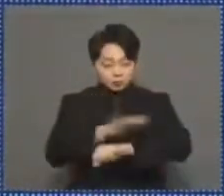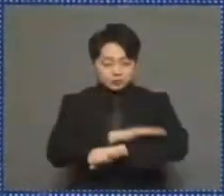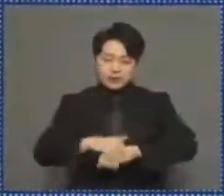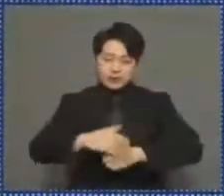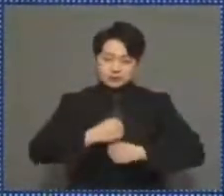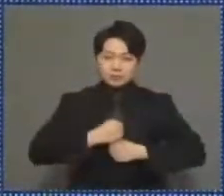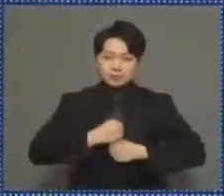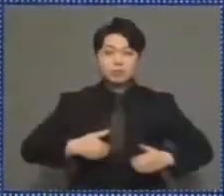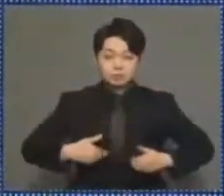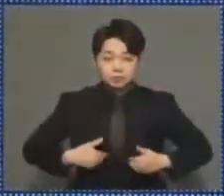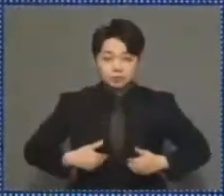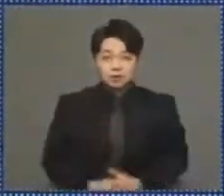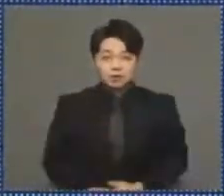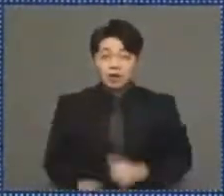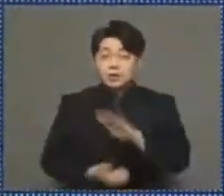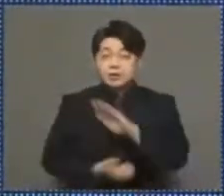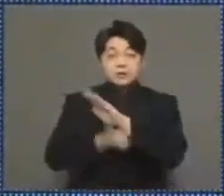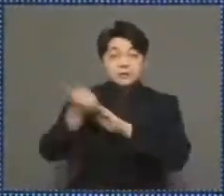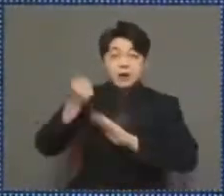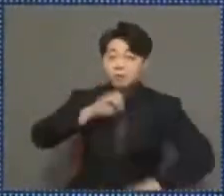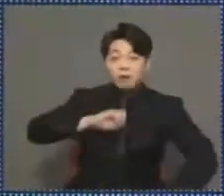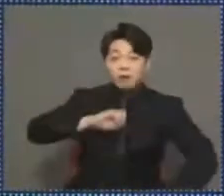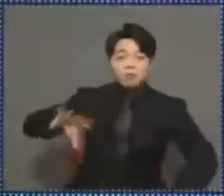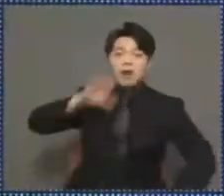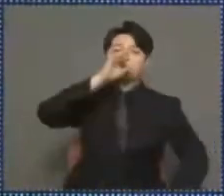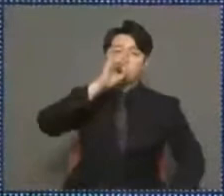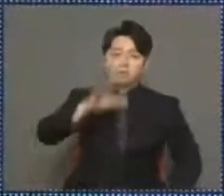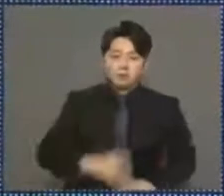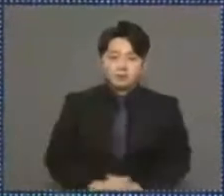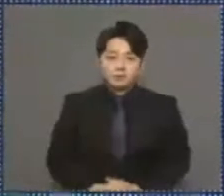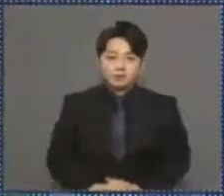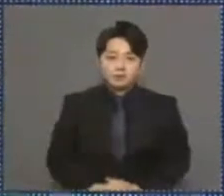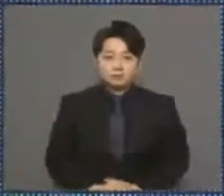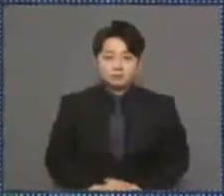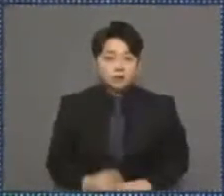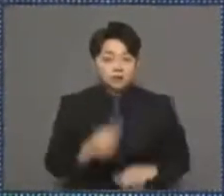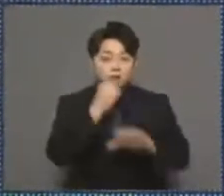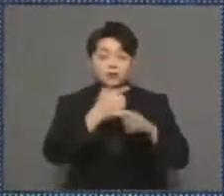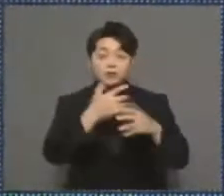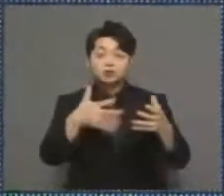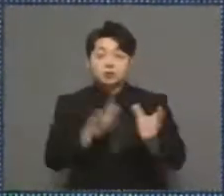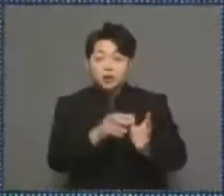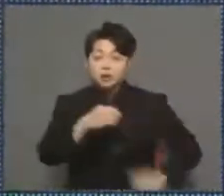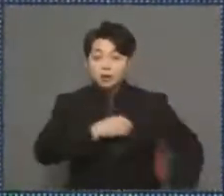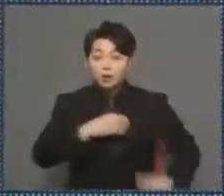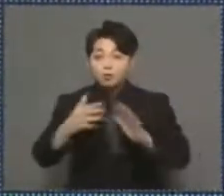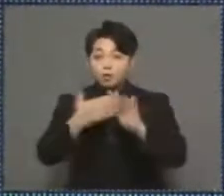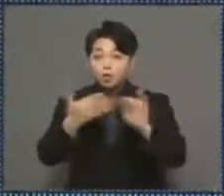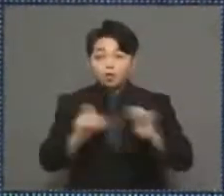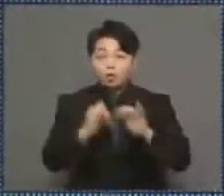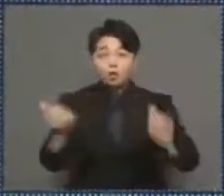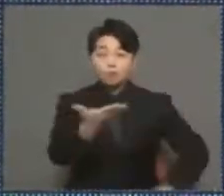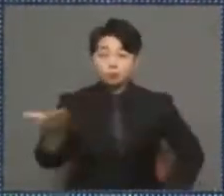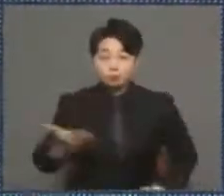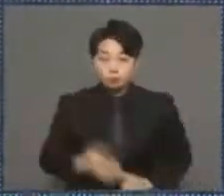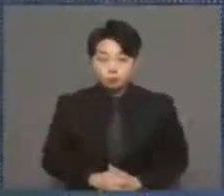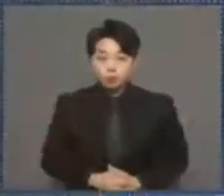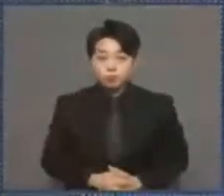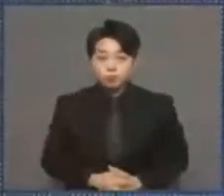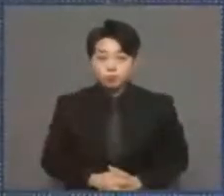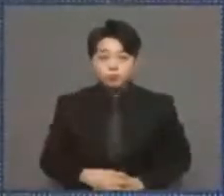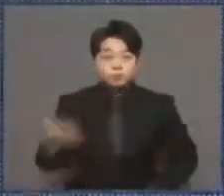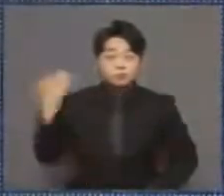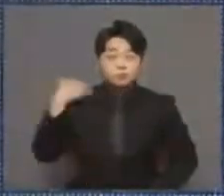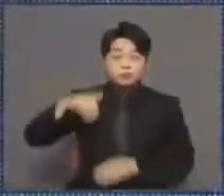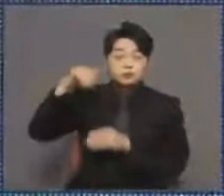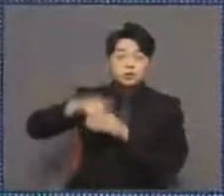그렇지만 우리 아직 희망을 버릴 수가 없습니다. 여러분, 우리 민주당의 권리당원들 보십시오. 지난 대선에서는